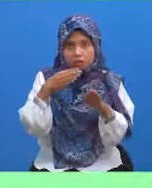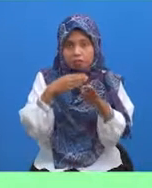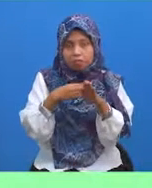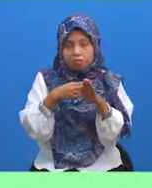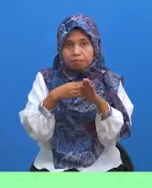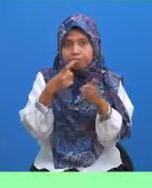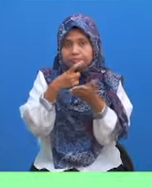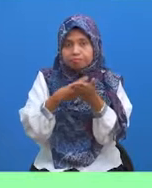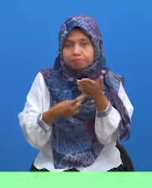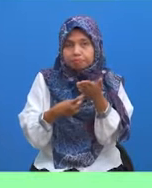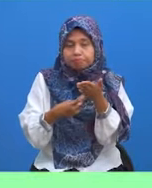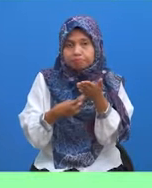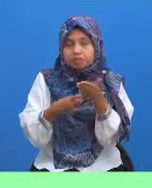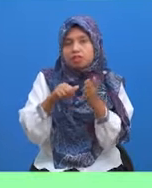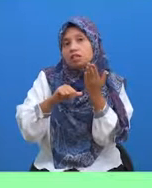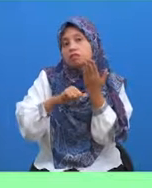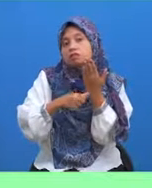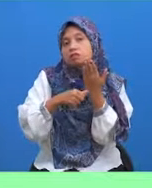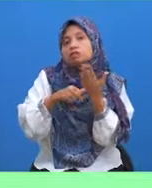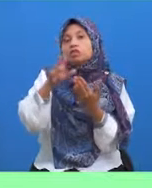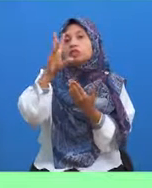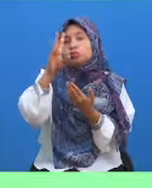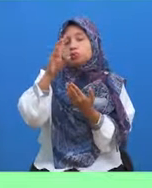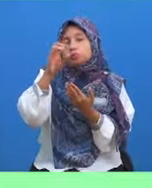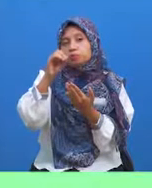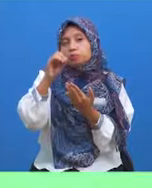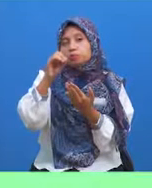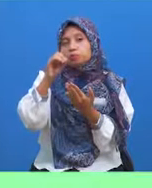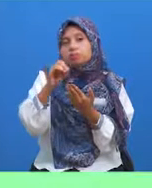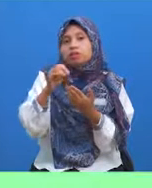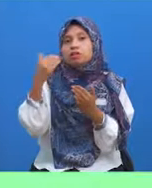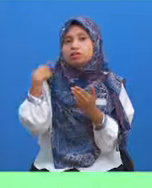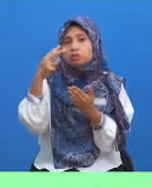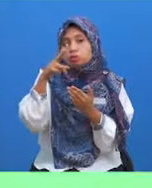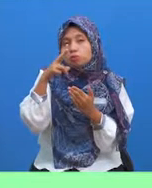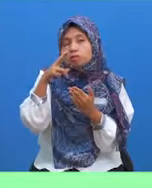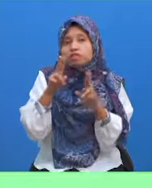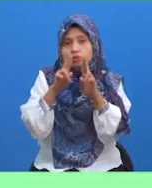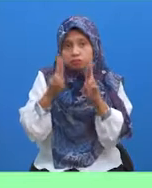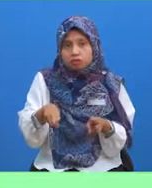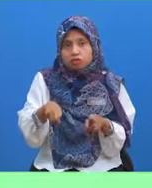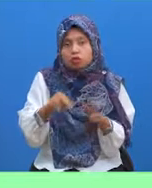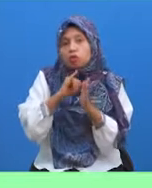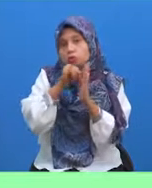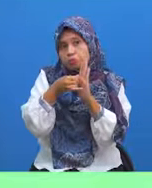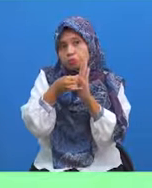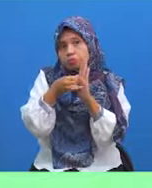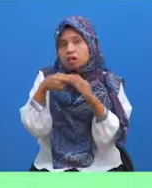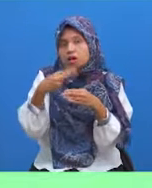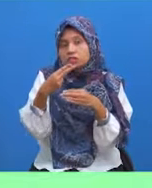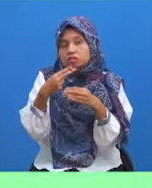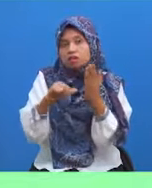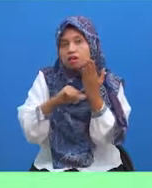harga aset rm70 quantity yang diminta adalah sebanyak 12 ini make jumlah hasil asal